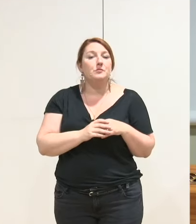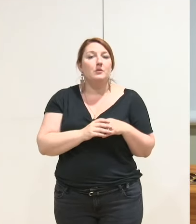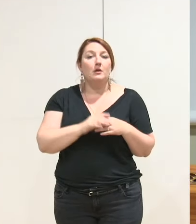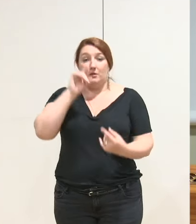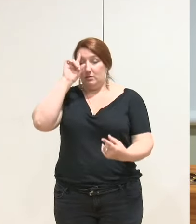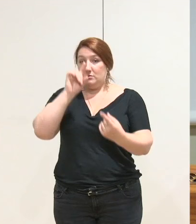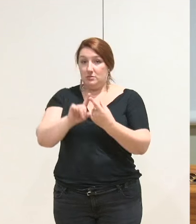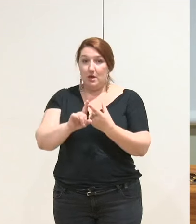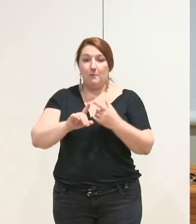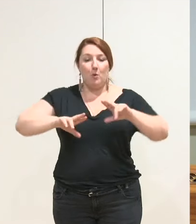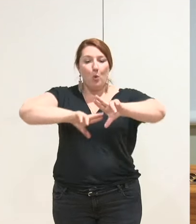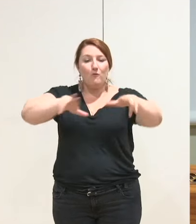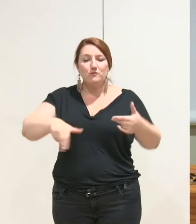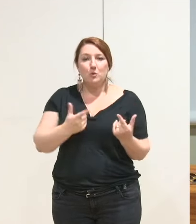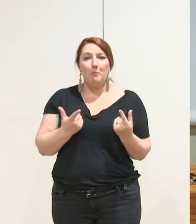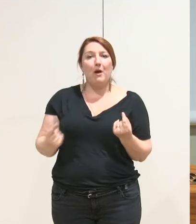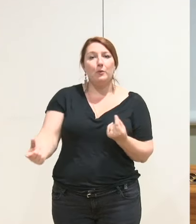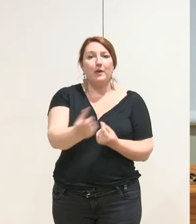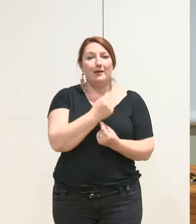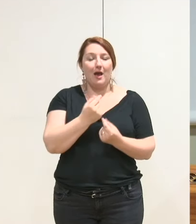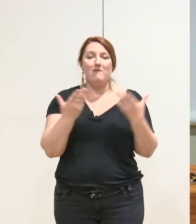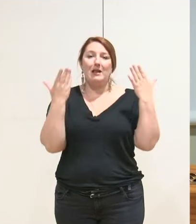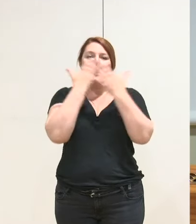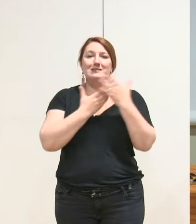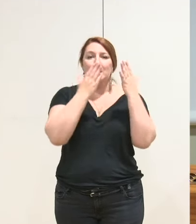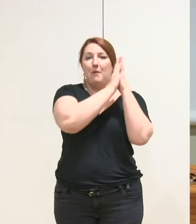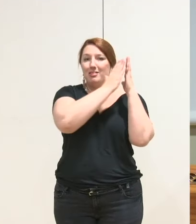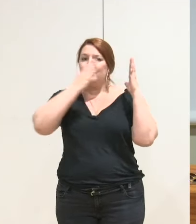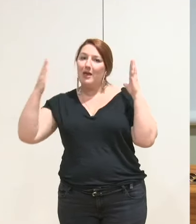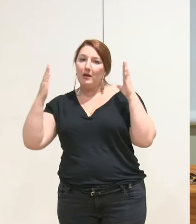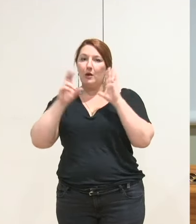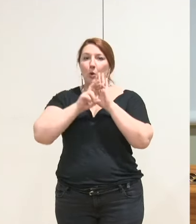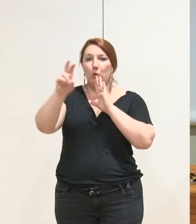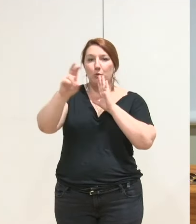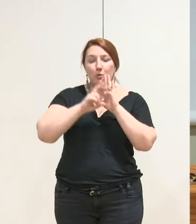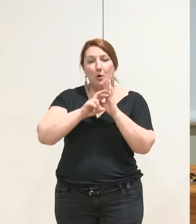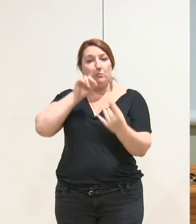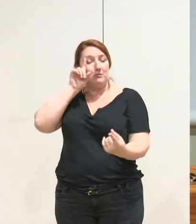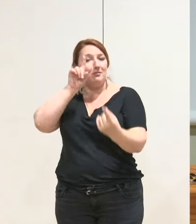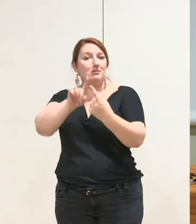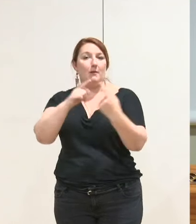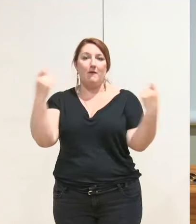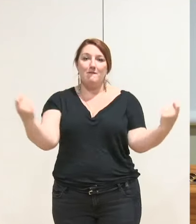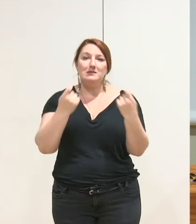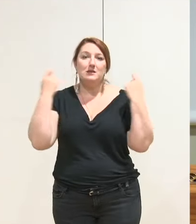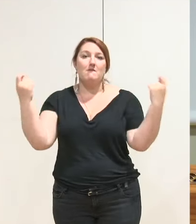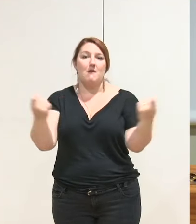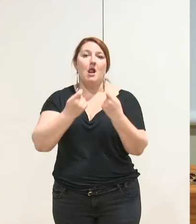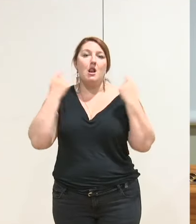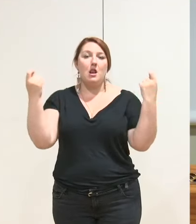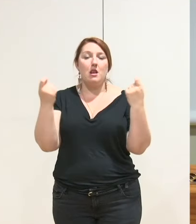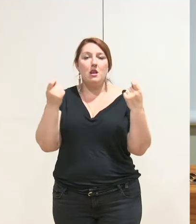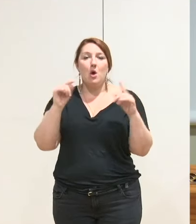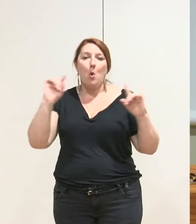porte sur la convention de partenariat avec la cinématèque de Grenoble dans le cadre du festival de